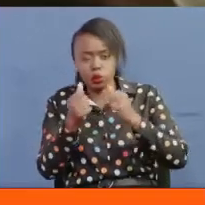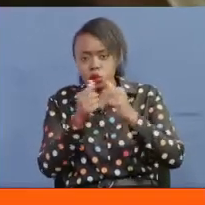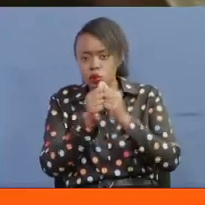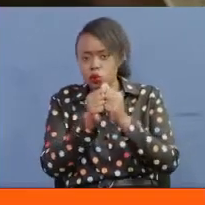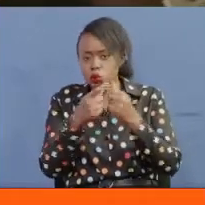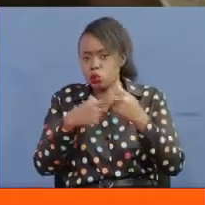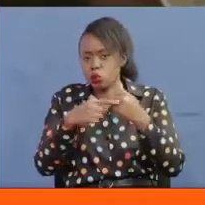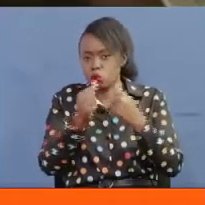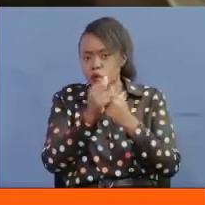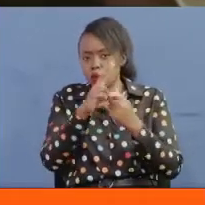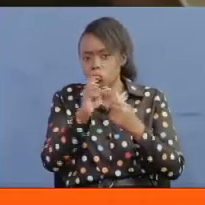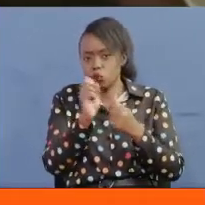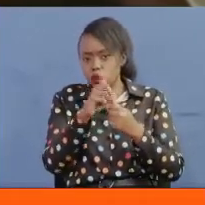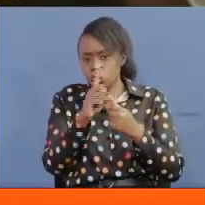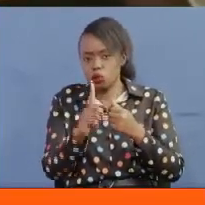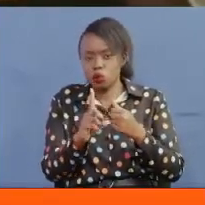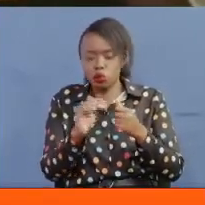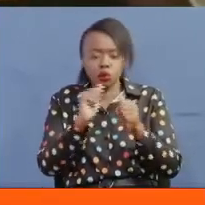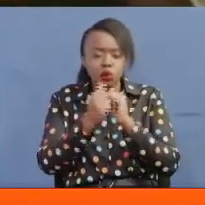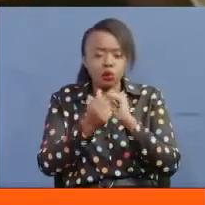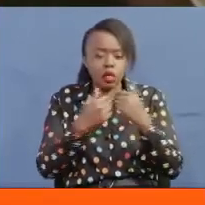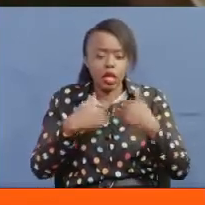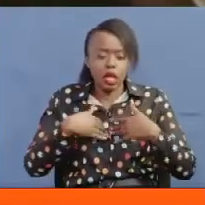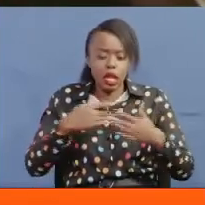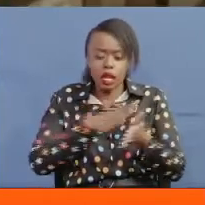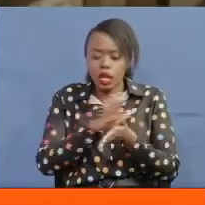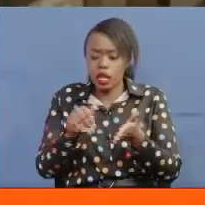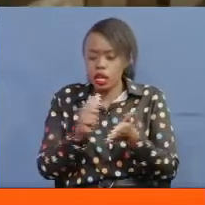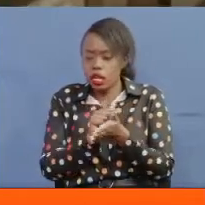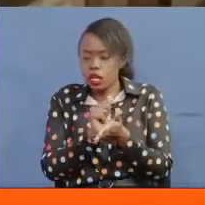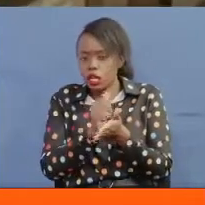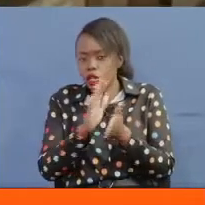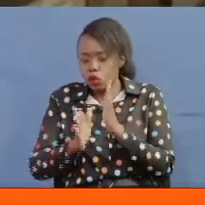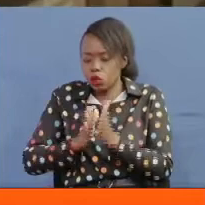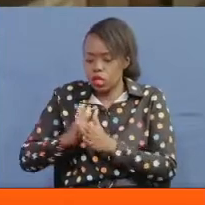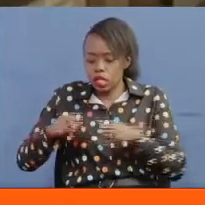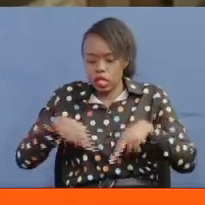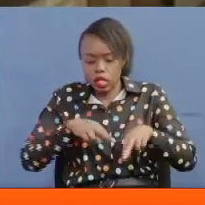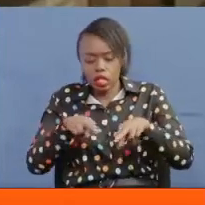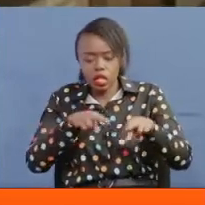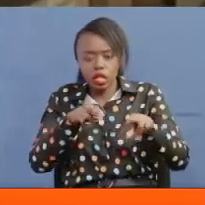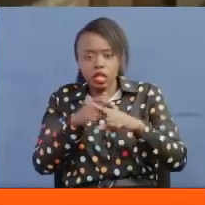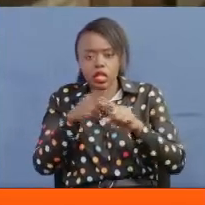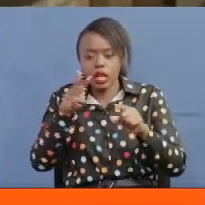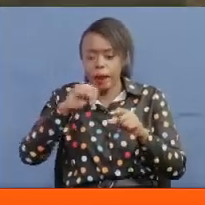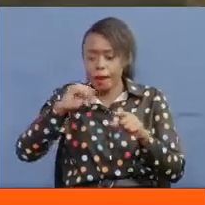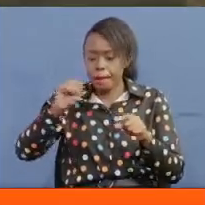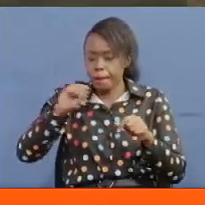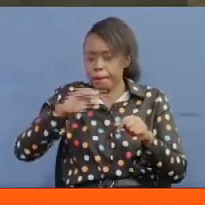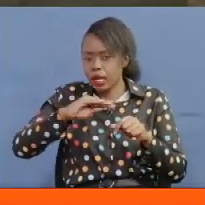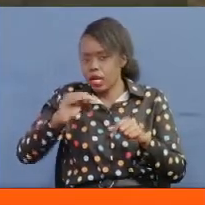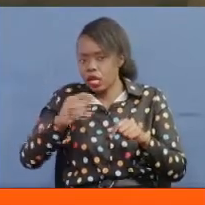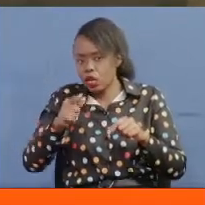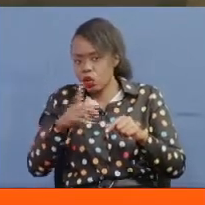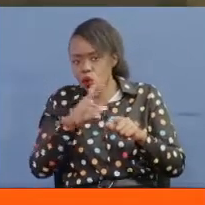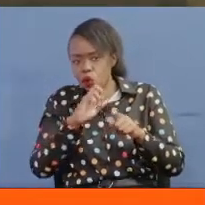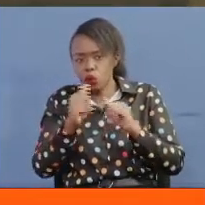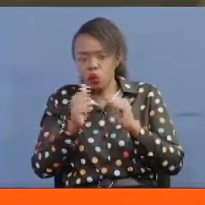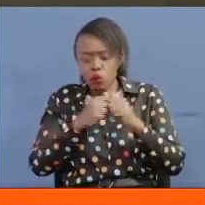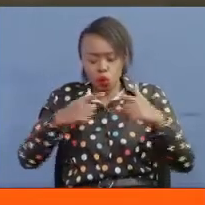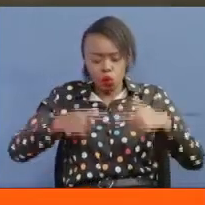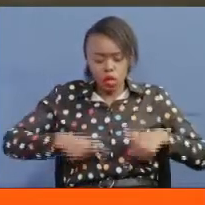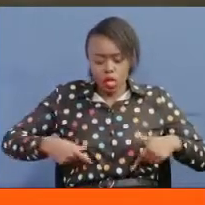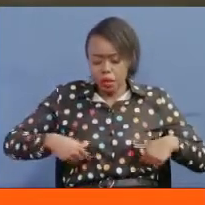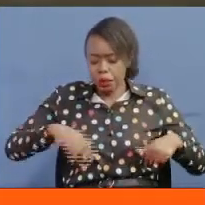mwaka 2021 katika eneo la Opiroi kando ya barabara ya Barsaloi Maralal katika kaunti ndogo ya